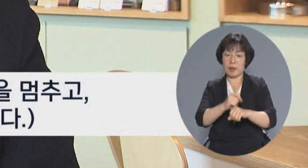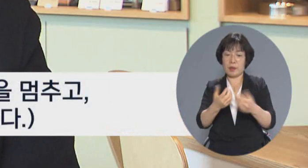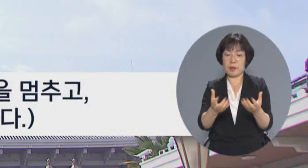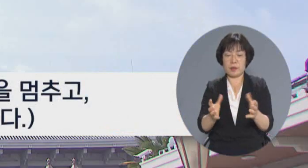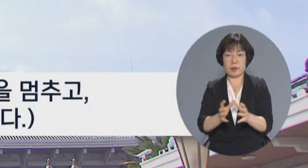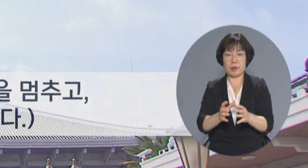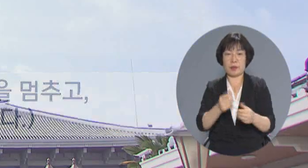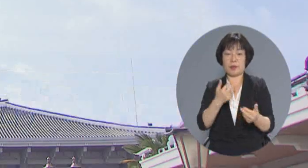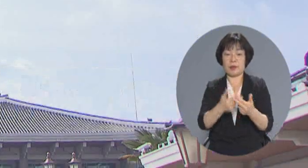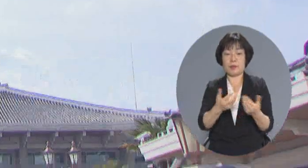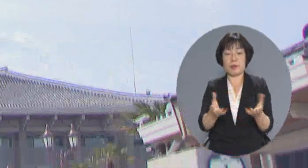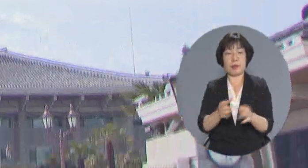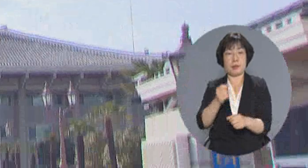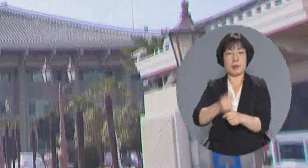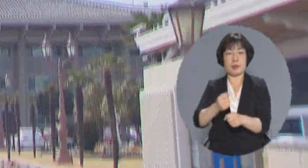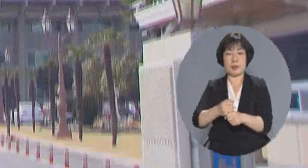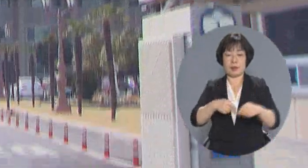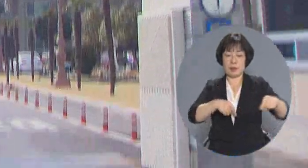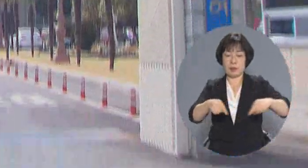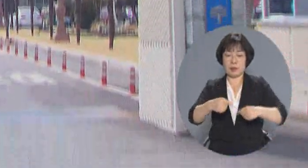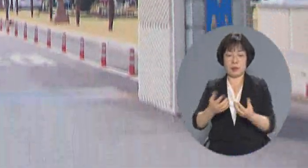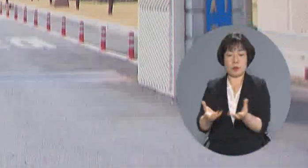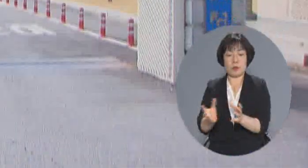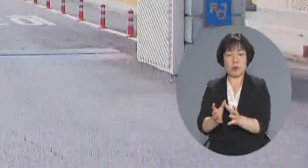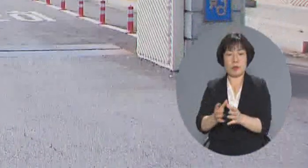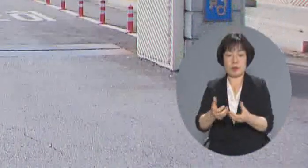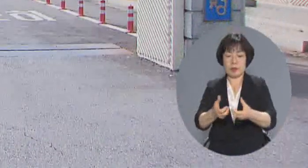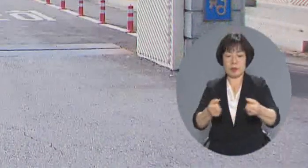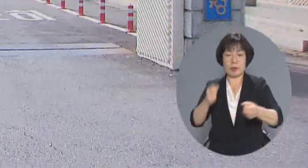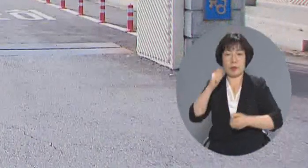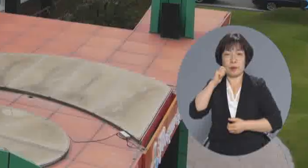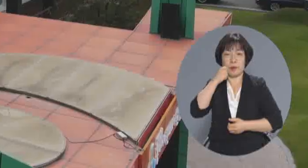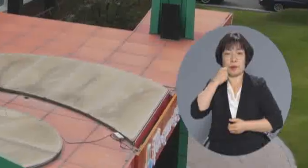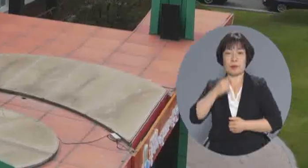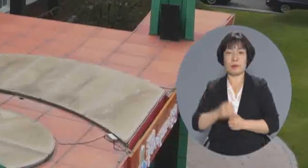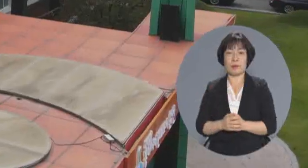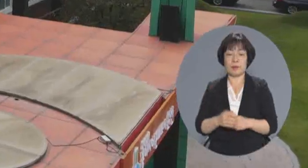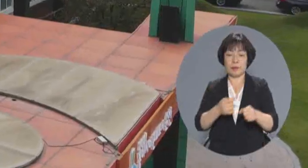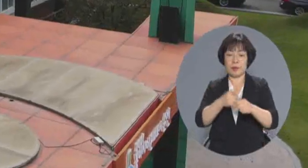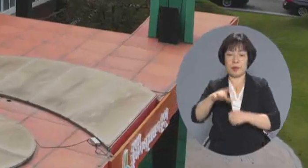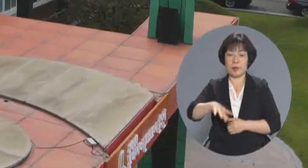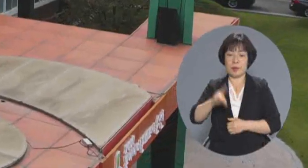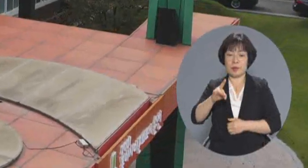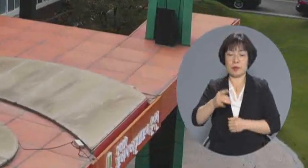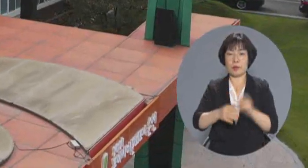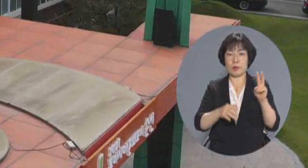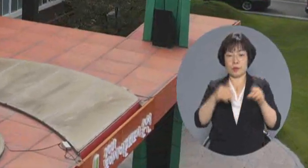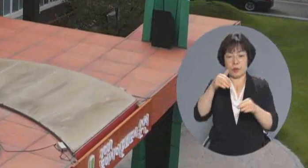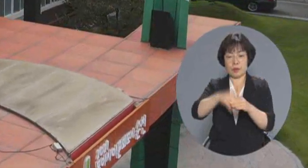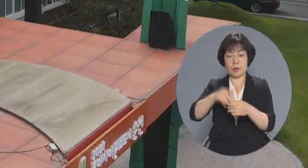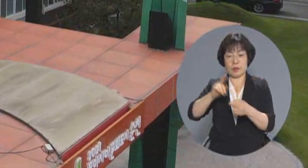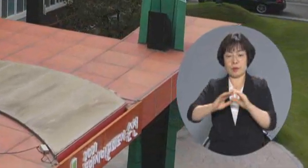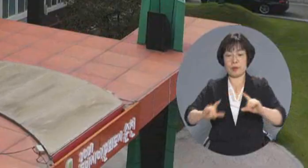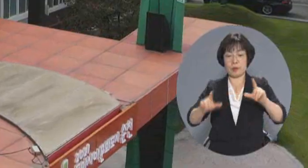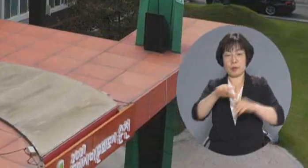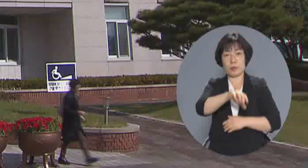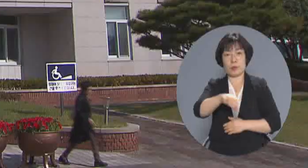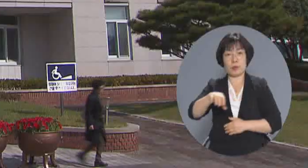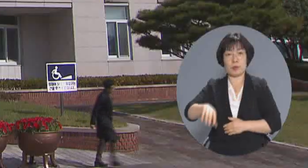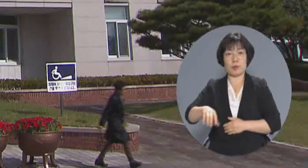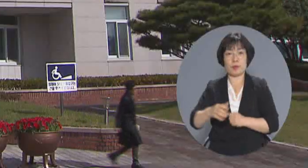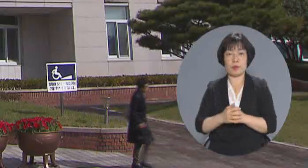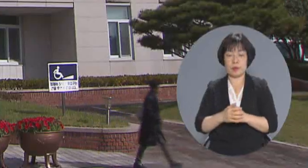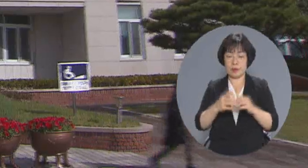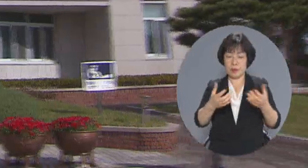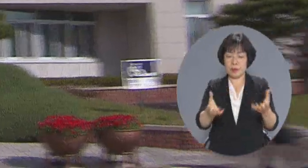만들어서. 정치와 행정을 분리하기 힘든 지역의 특성상 내년 초 양대 선거를 앞둔 전남 동부 지역에서는